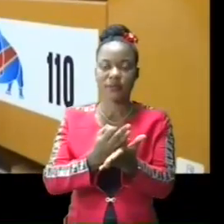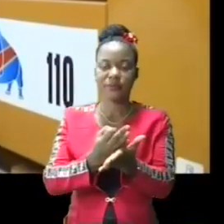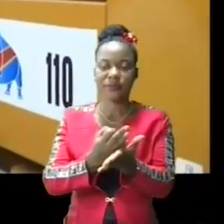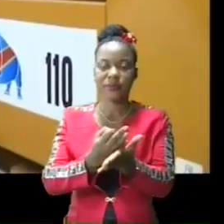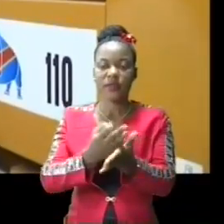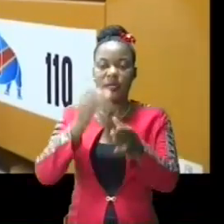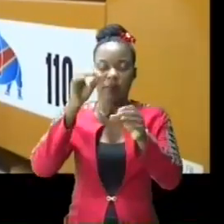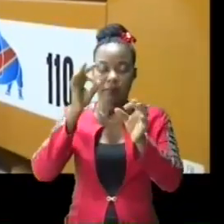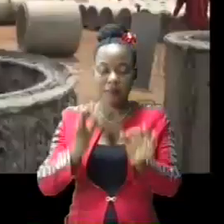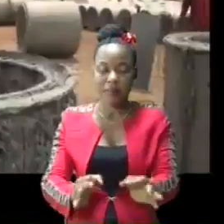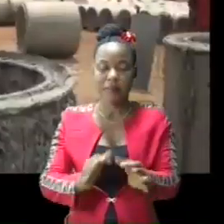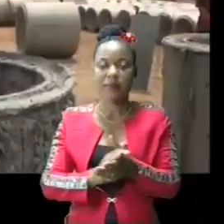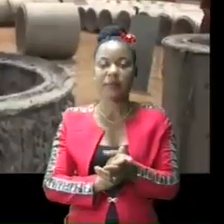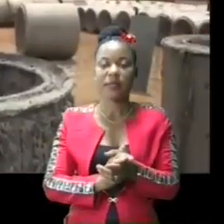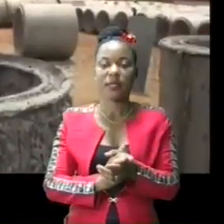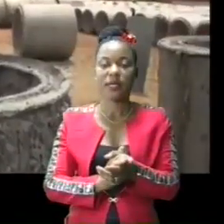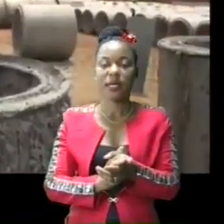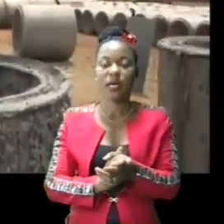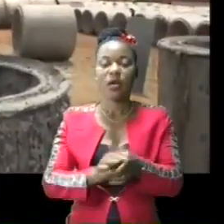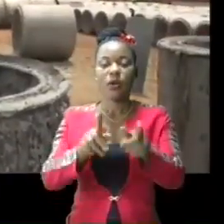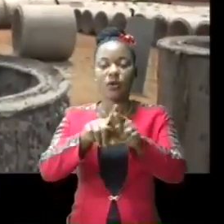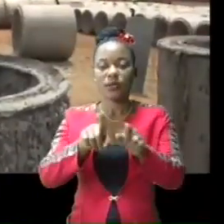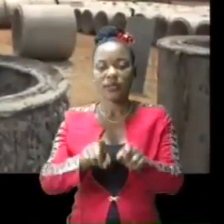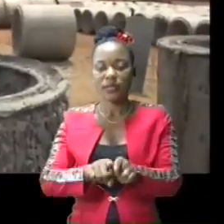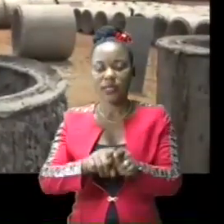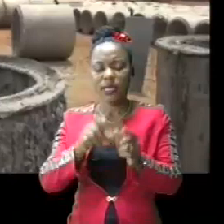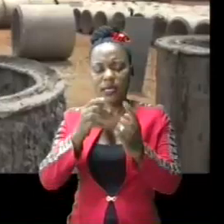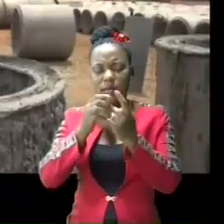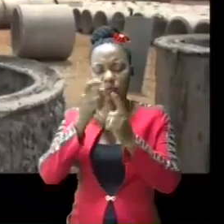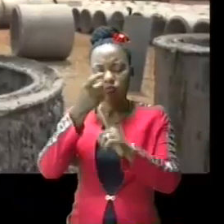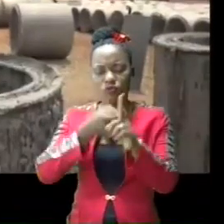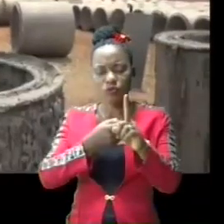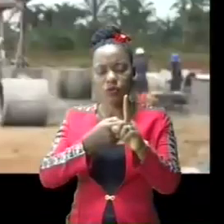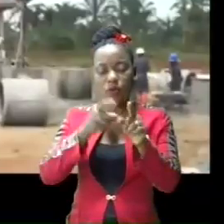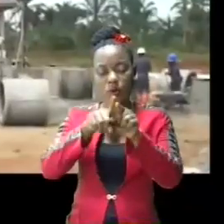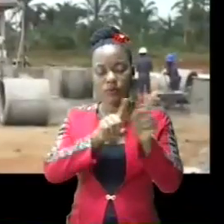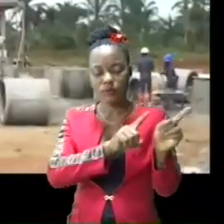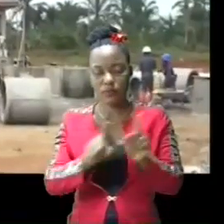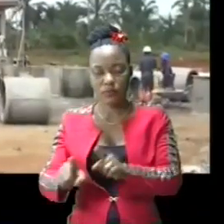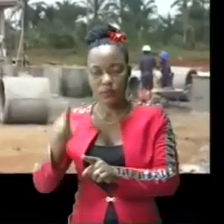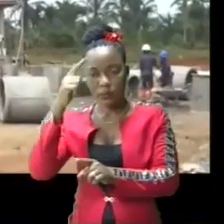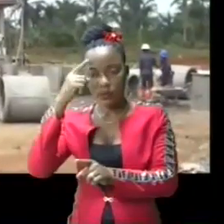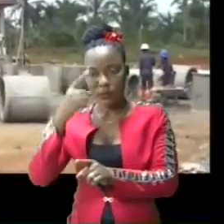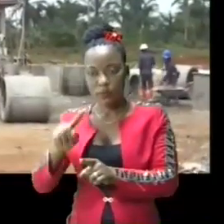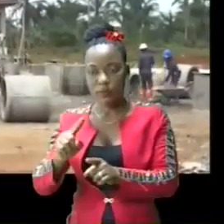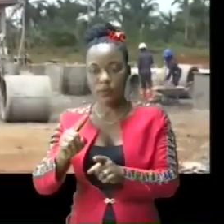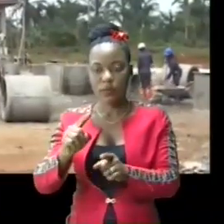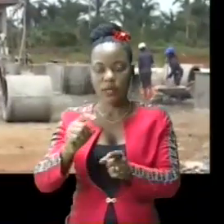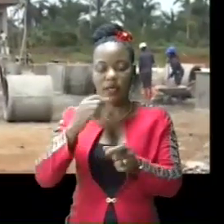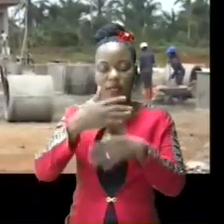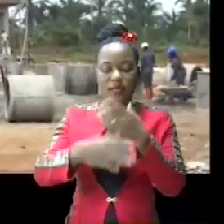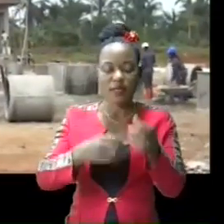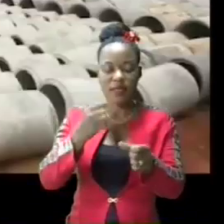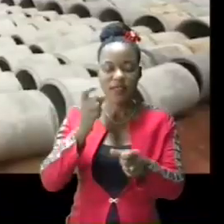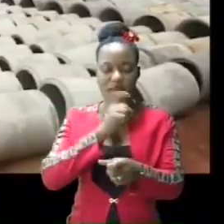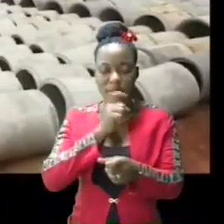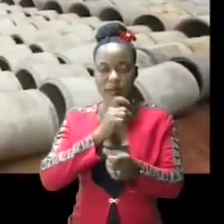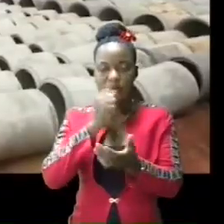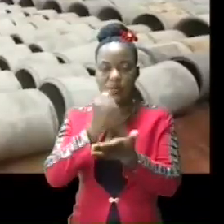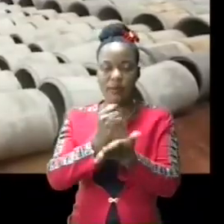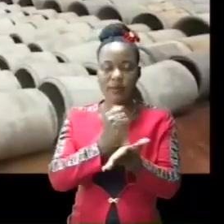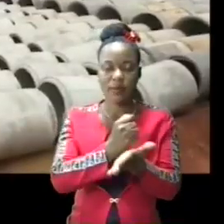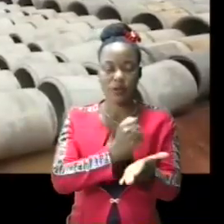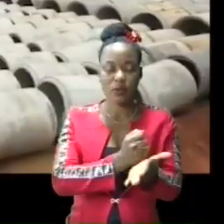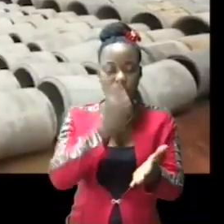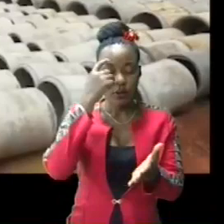par cette dernière, l'homme est depuis quelques mois sur les terrains de fabrication de buses à béton. Débuté fin avril dernier